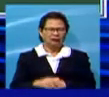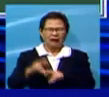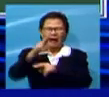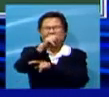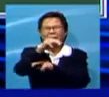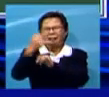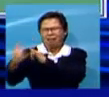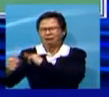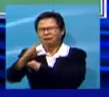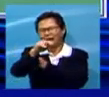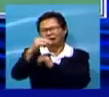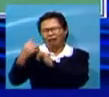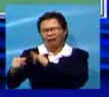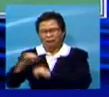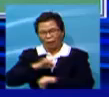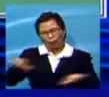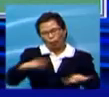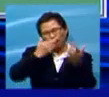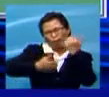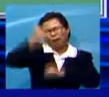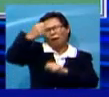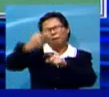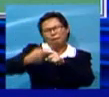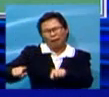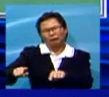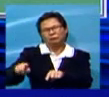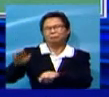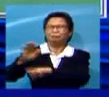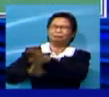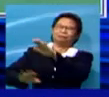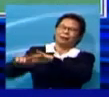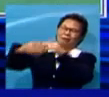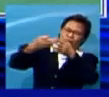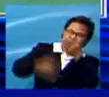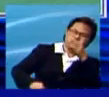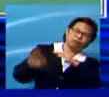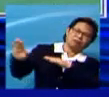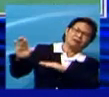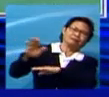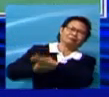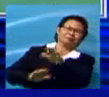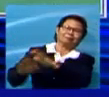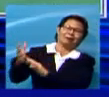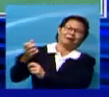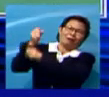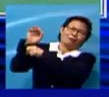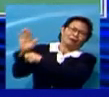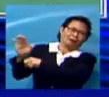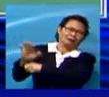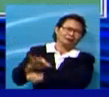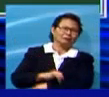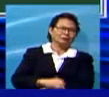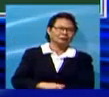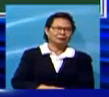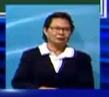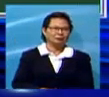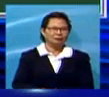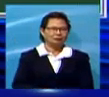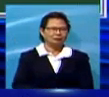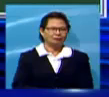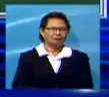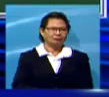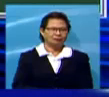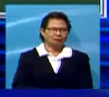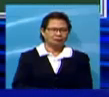tu, saya dah buat yang terbaik tapi last ball dekat tangan dia kan, dia pun pukul bola saya dan saya kalah first set. Bila second set